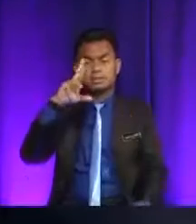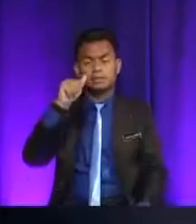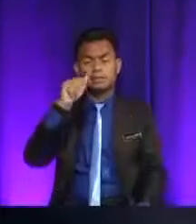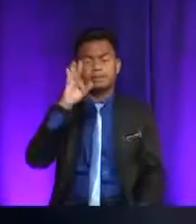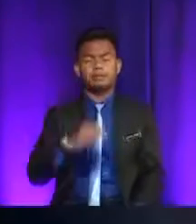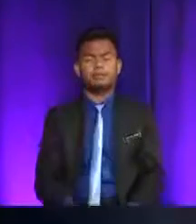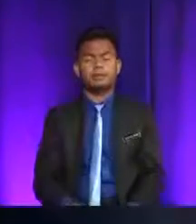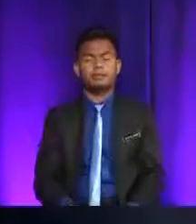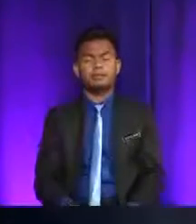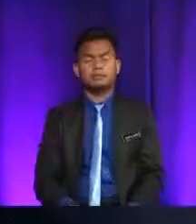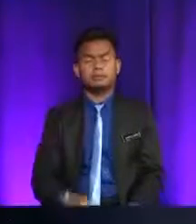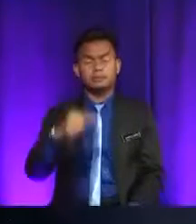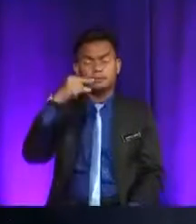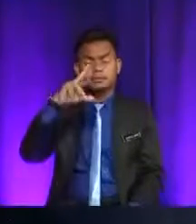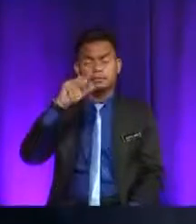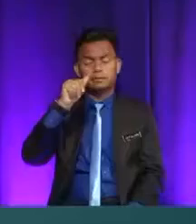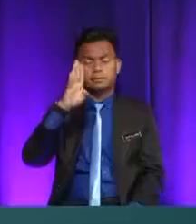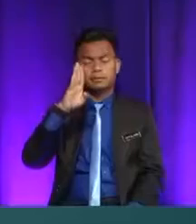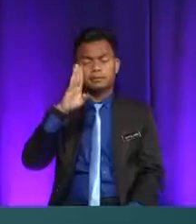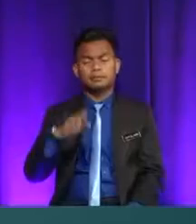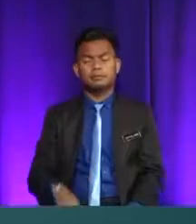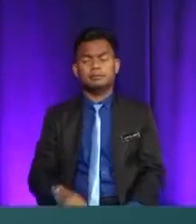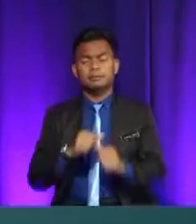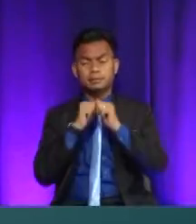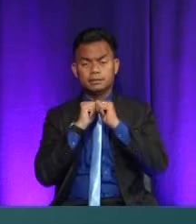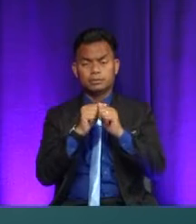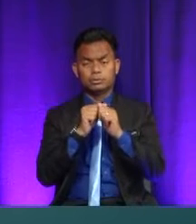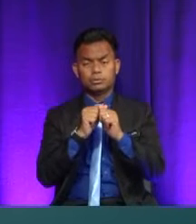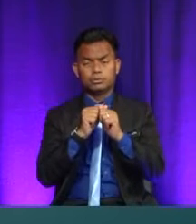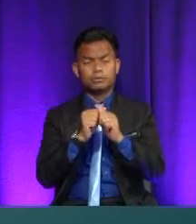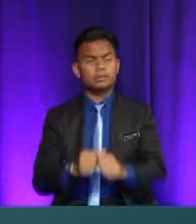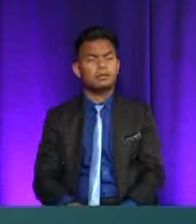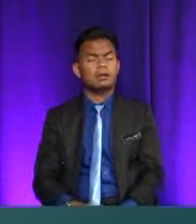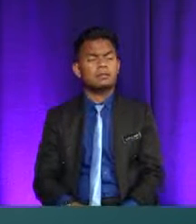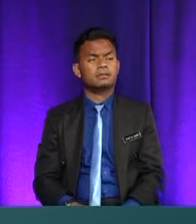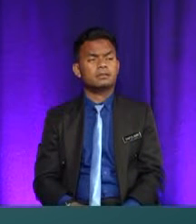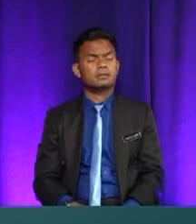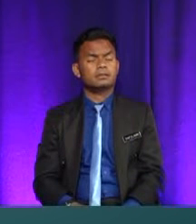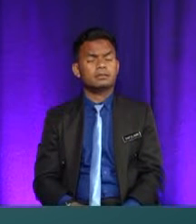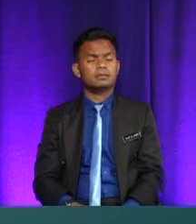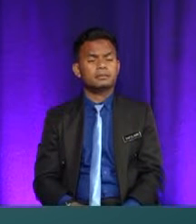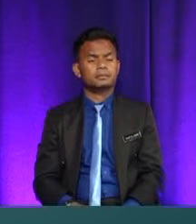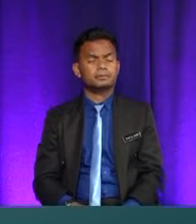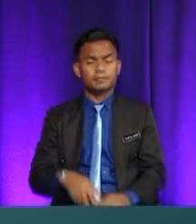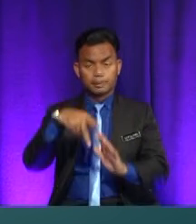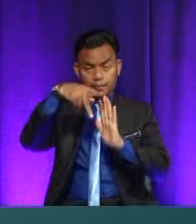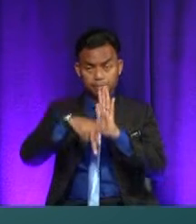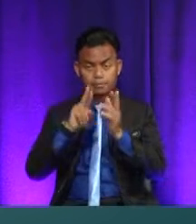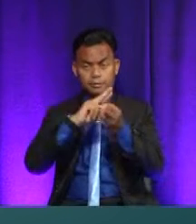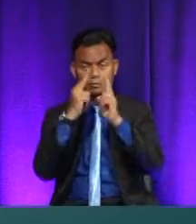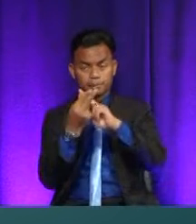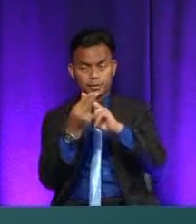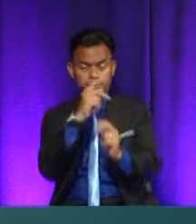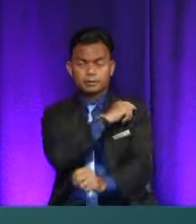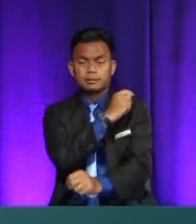Raja berikut menunjukkan grafik menunjukkan grafik Oke perubahan tenaga kinetik bagi